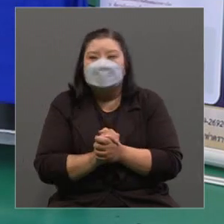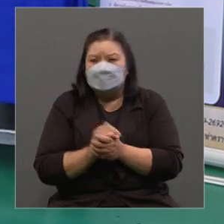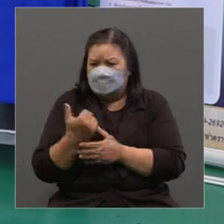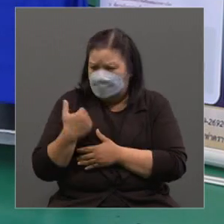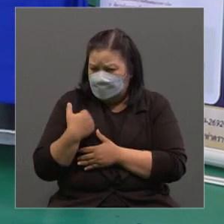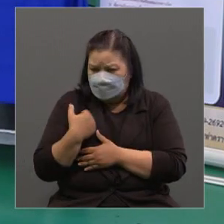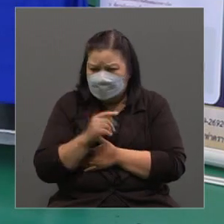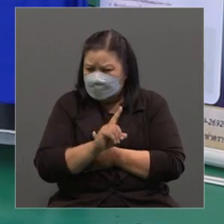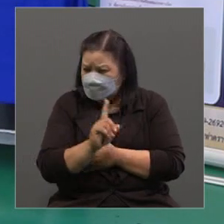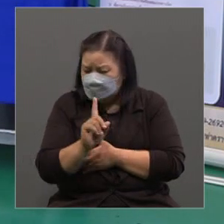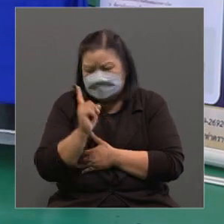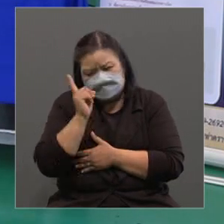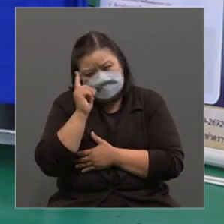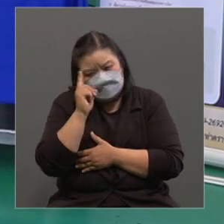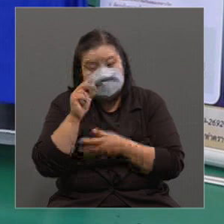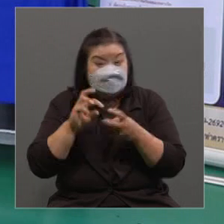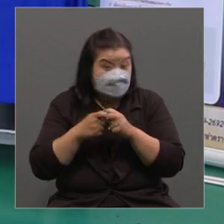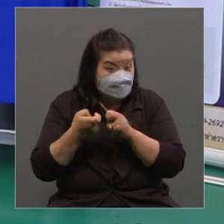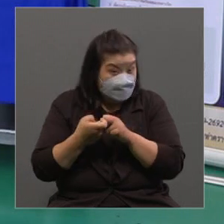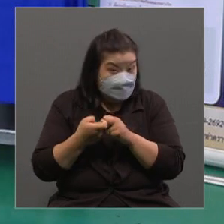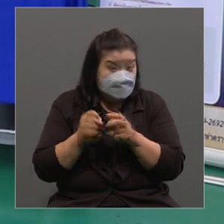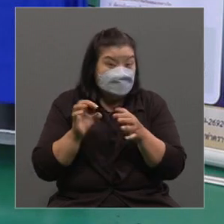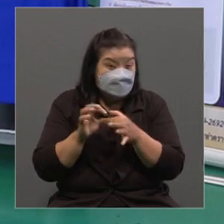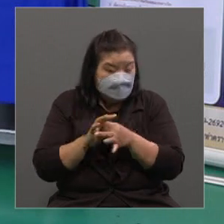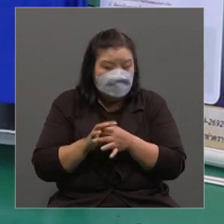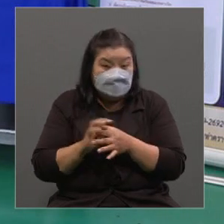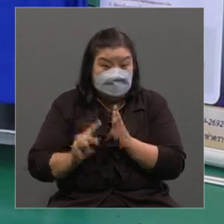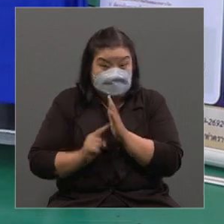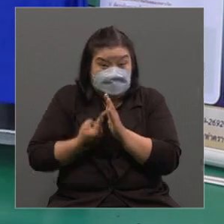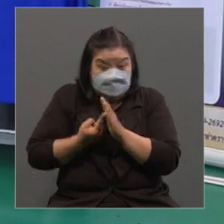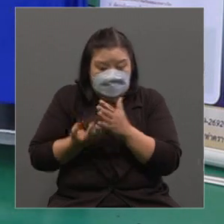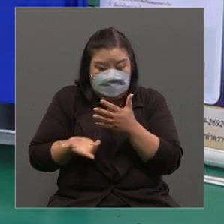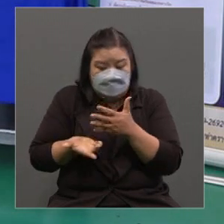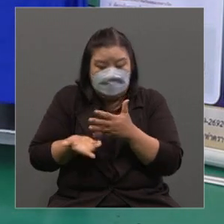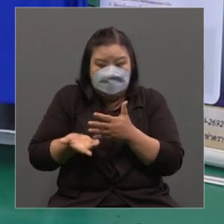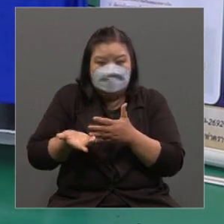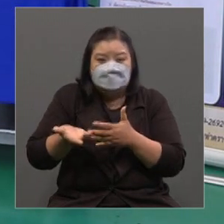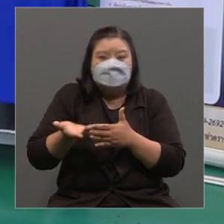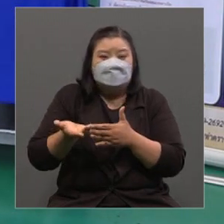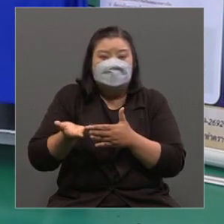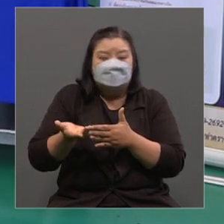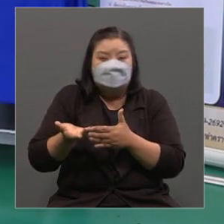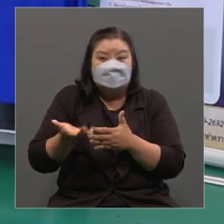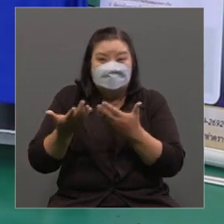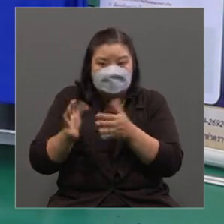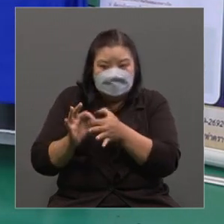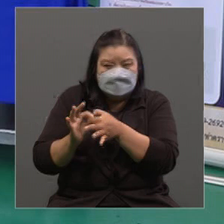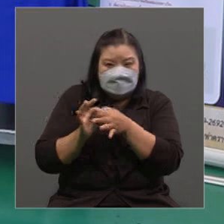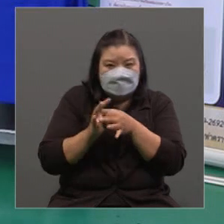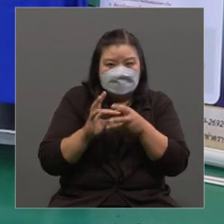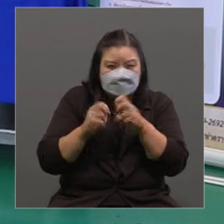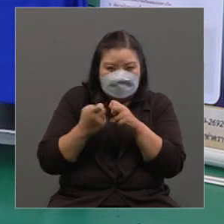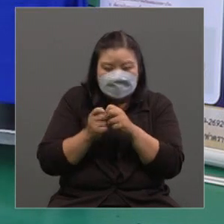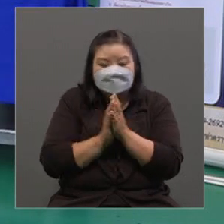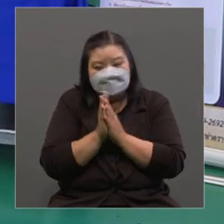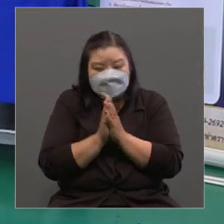ไรที่เป็นปัญหาในระดับครอบครัวระดับชุมชนระดับชาวบ้านต่างๆแล้วเอาปัญหาตรงนั้นมาระดมความ